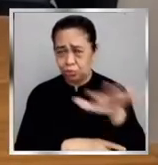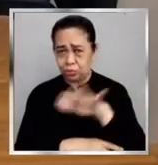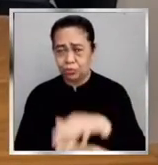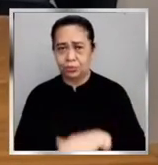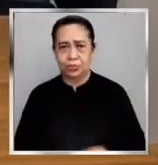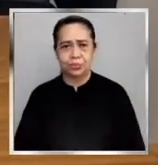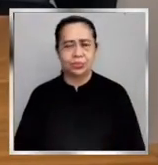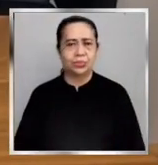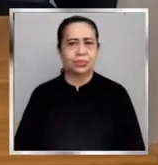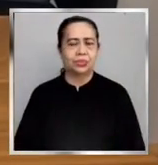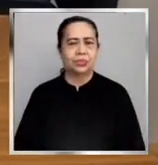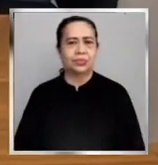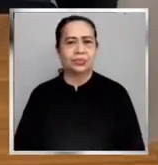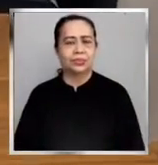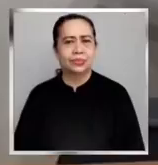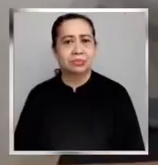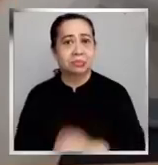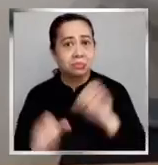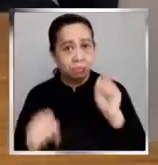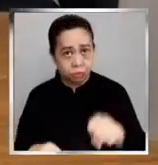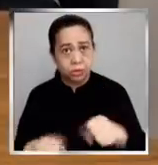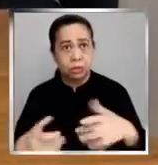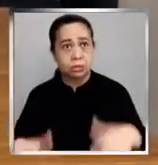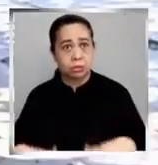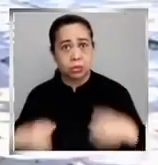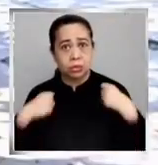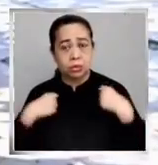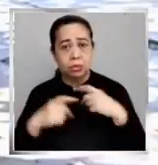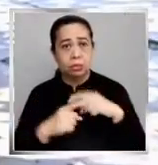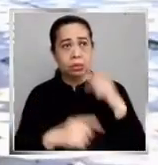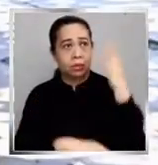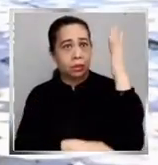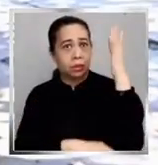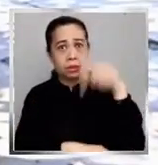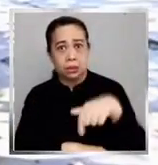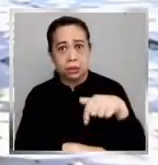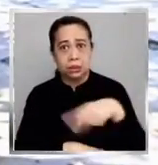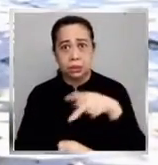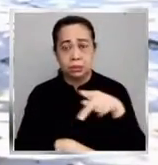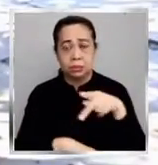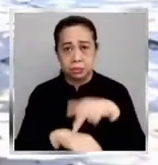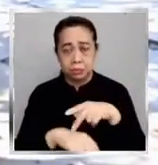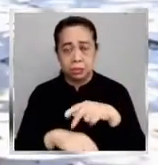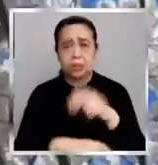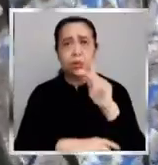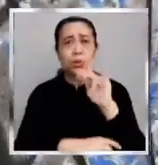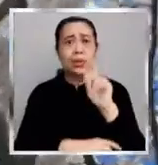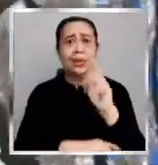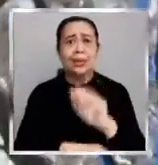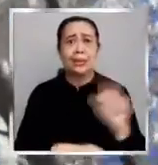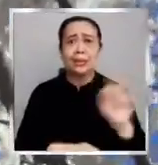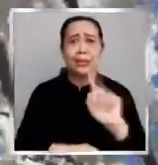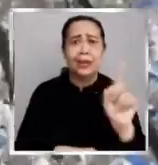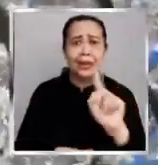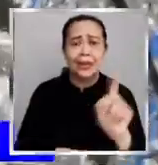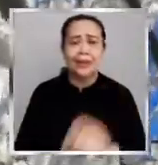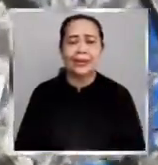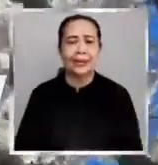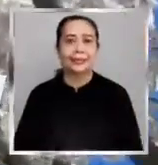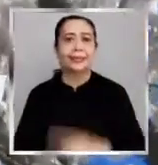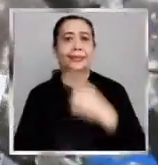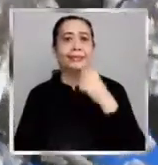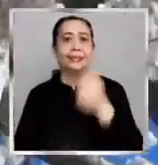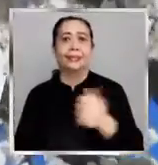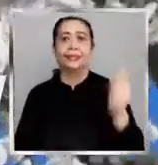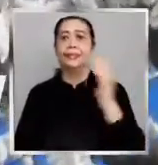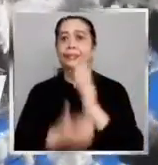bang mabuhay ang cherry blossom sa Pilipinas? Kuya Kim, ano na? Kuya Kim, ano na? Ayon sa mga eksperto, posible naman